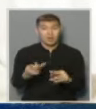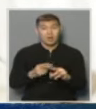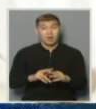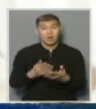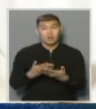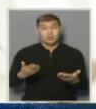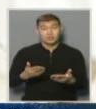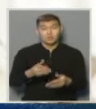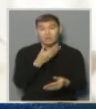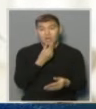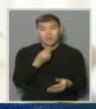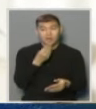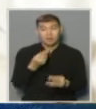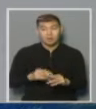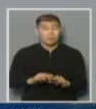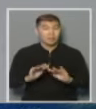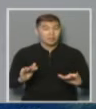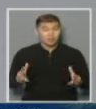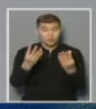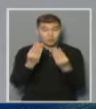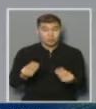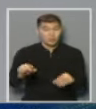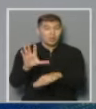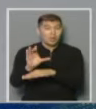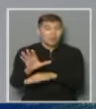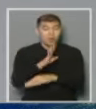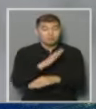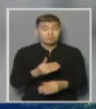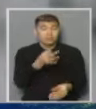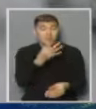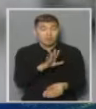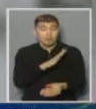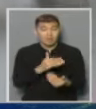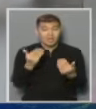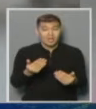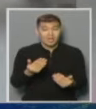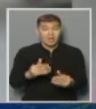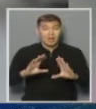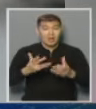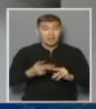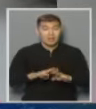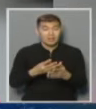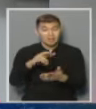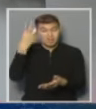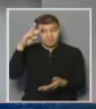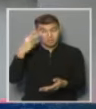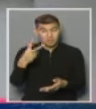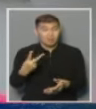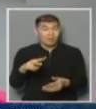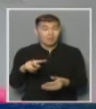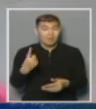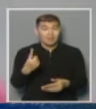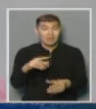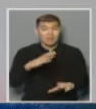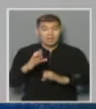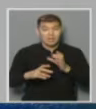Алақандай ауылдың қаршадай қызы бала күнінен-ақ суретке түскенді ұнатады. Биылғы шілдеде әлемдік модель 2021 халықаралық